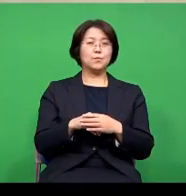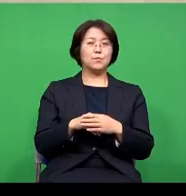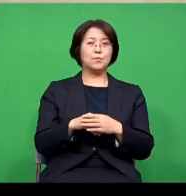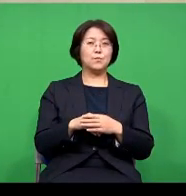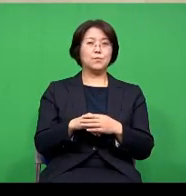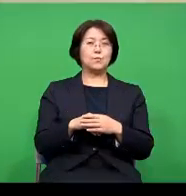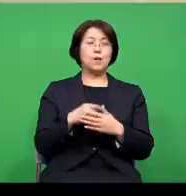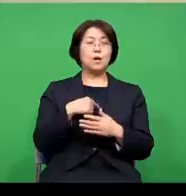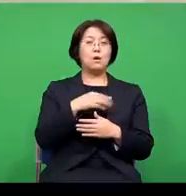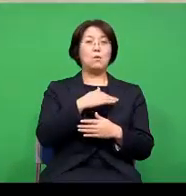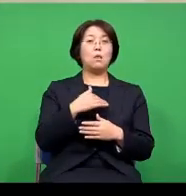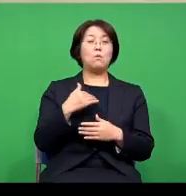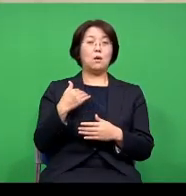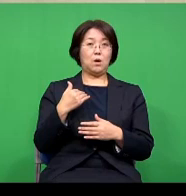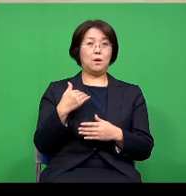我々の方は